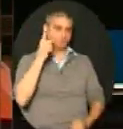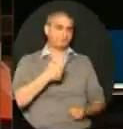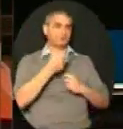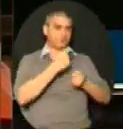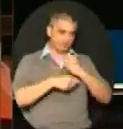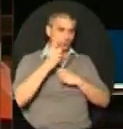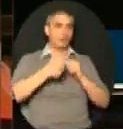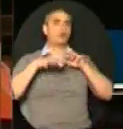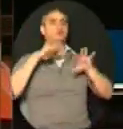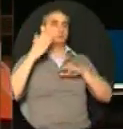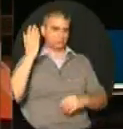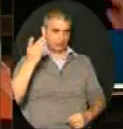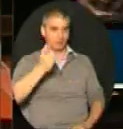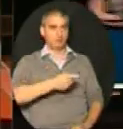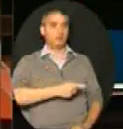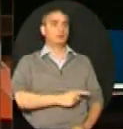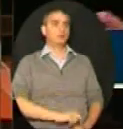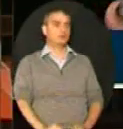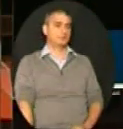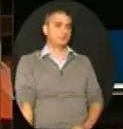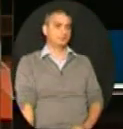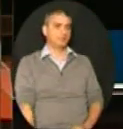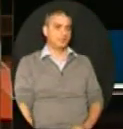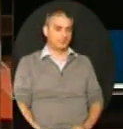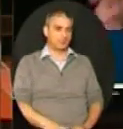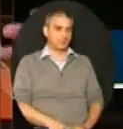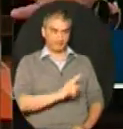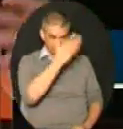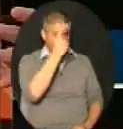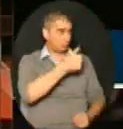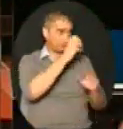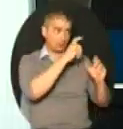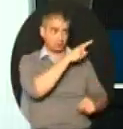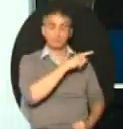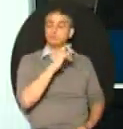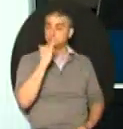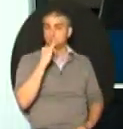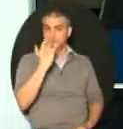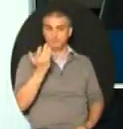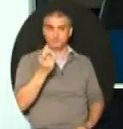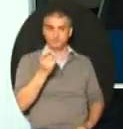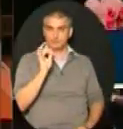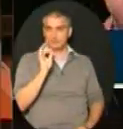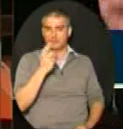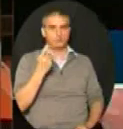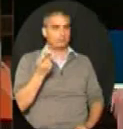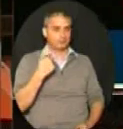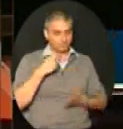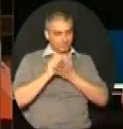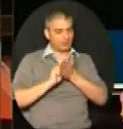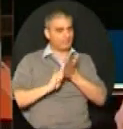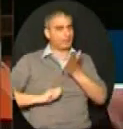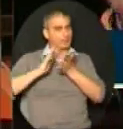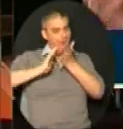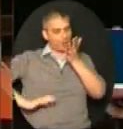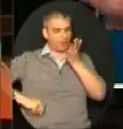הכלכלה, הוא ראש הממשלה. כן, הוא שר התקשורת. זה באמת, זה היה לפסוס, אבל זה כנראה באמת עניין מנטלי. אני כתבתי לו מכתב